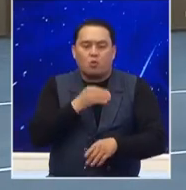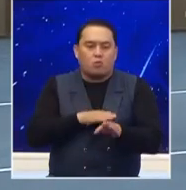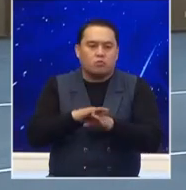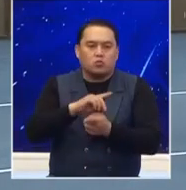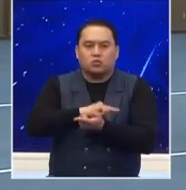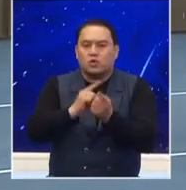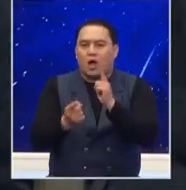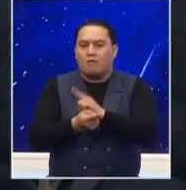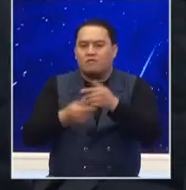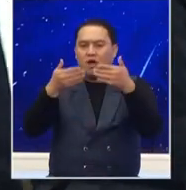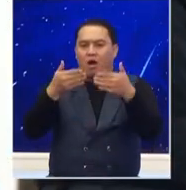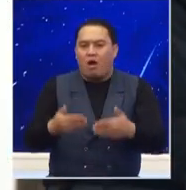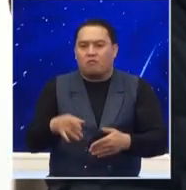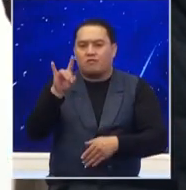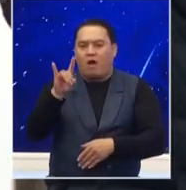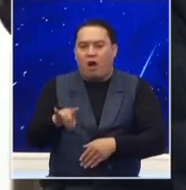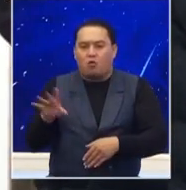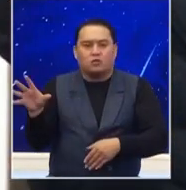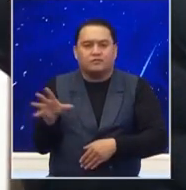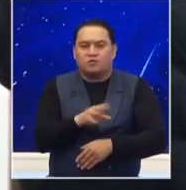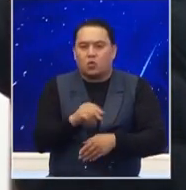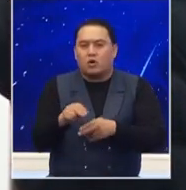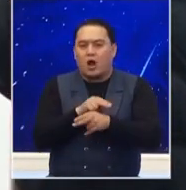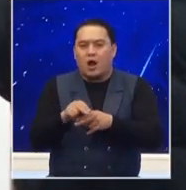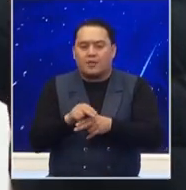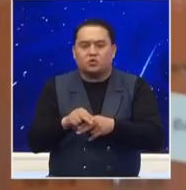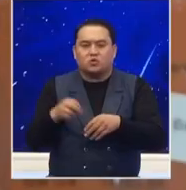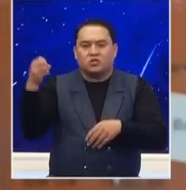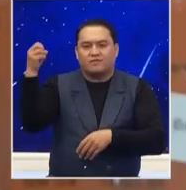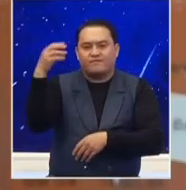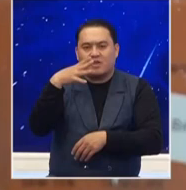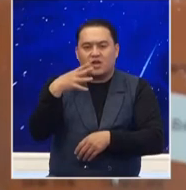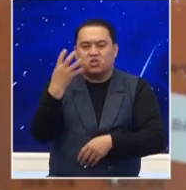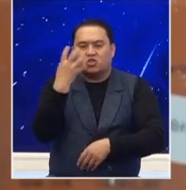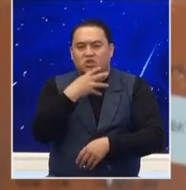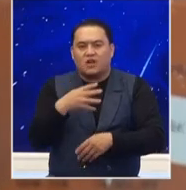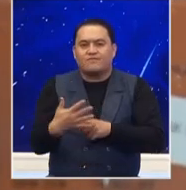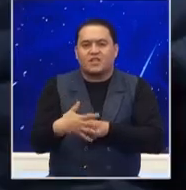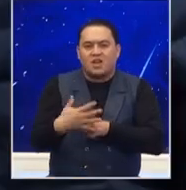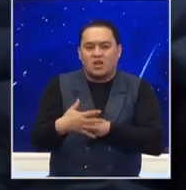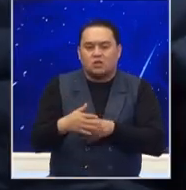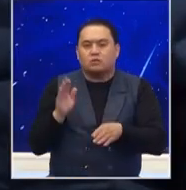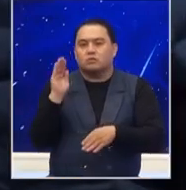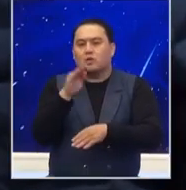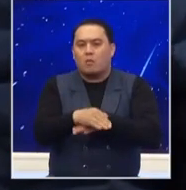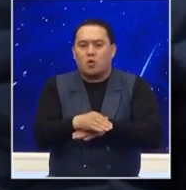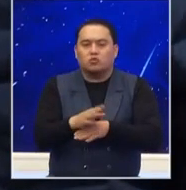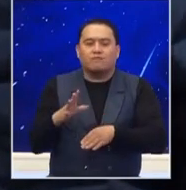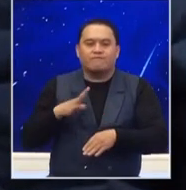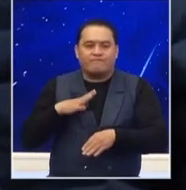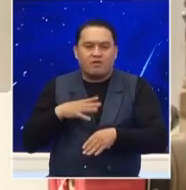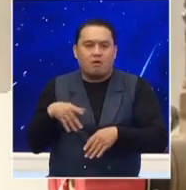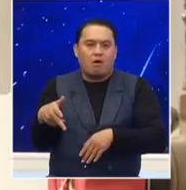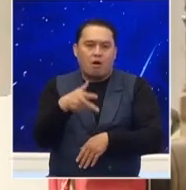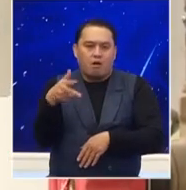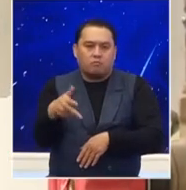замена кровли, фасада и оконных блоков. Также реконструированы системы освещения, отопления и вентиляции. Дополнительно к этому установлены